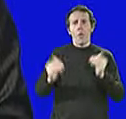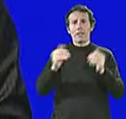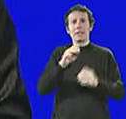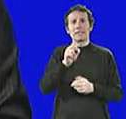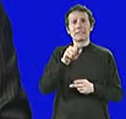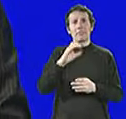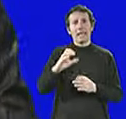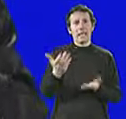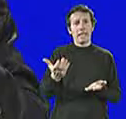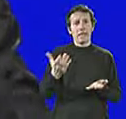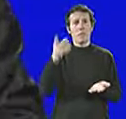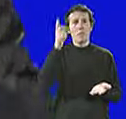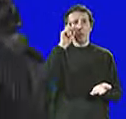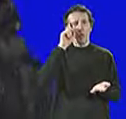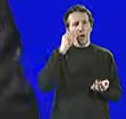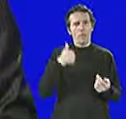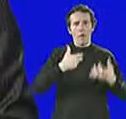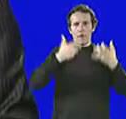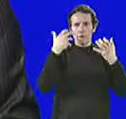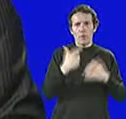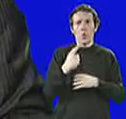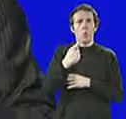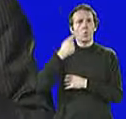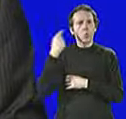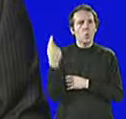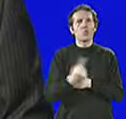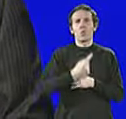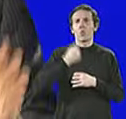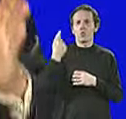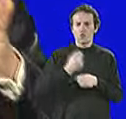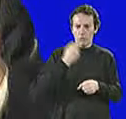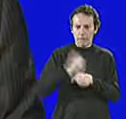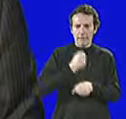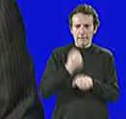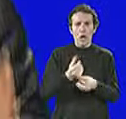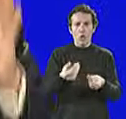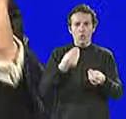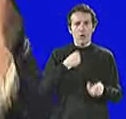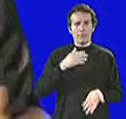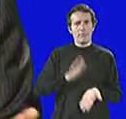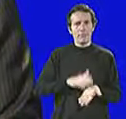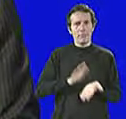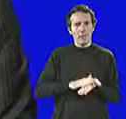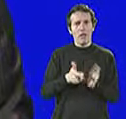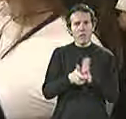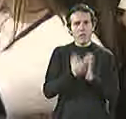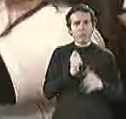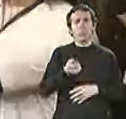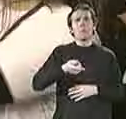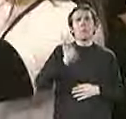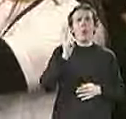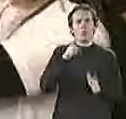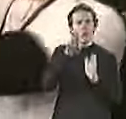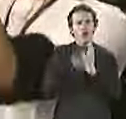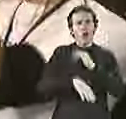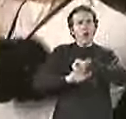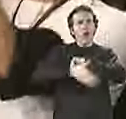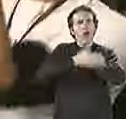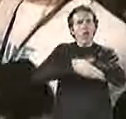SMIC, parce que je veux que toujours le travail soit davantage récompensé que